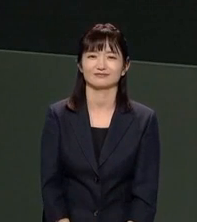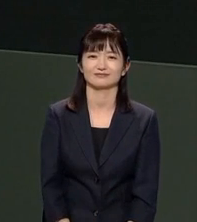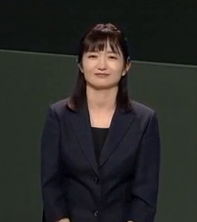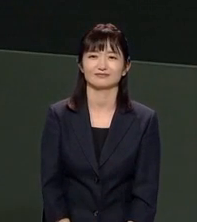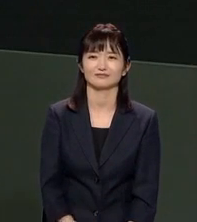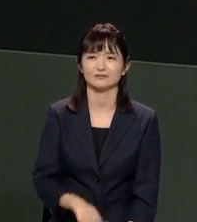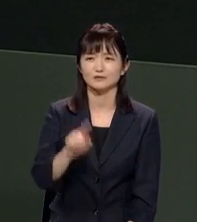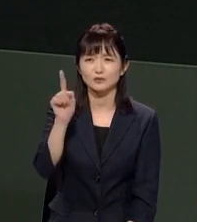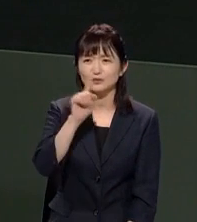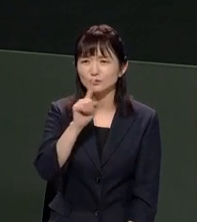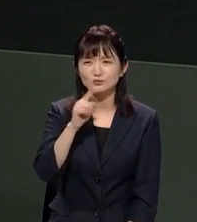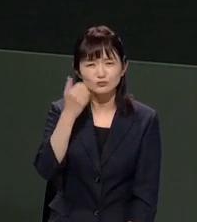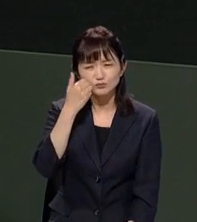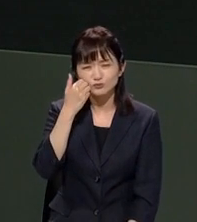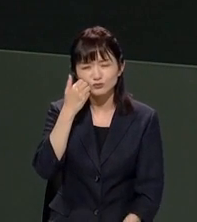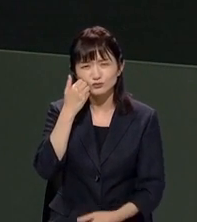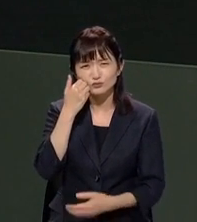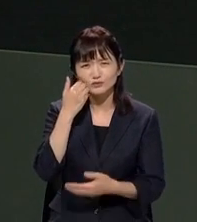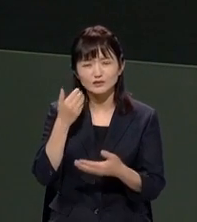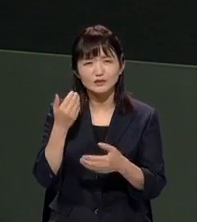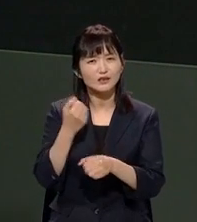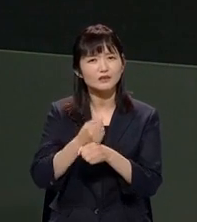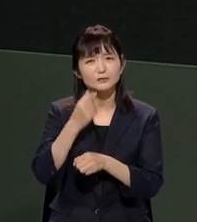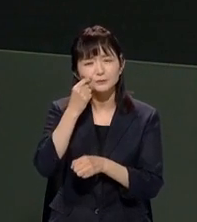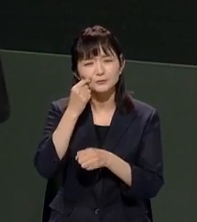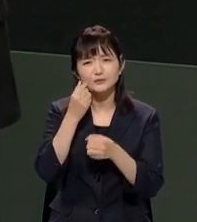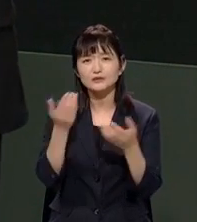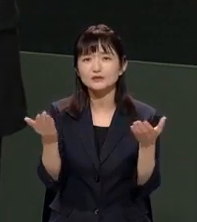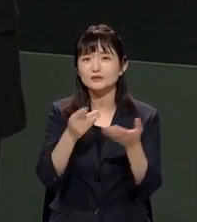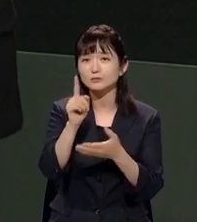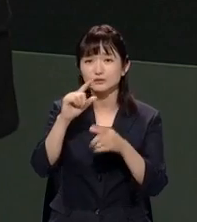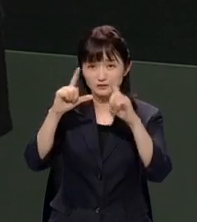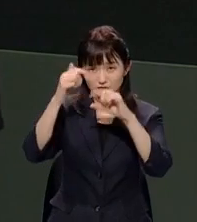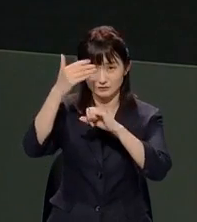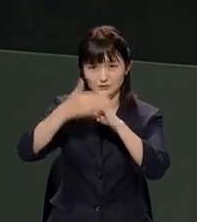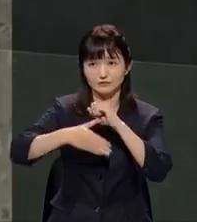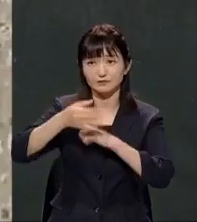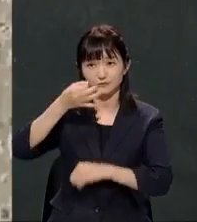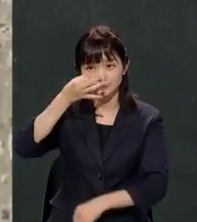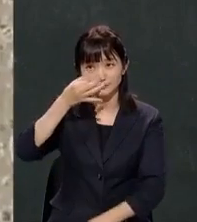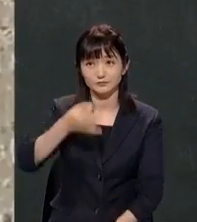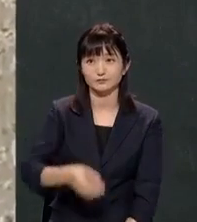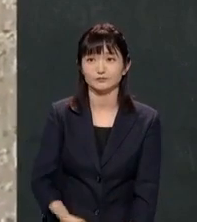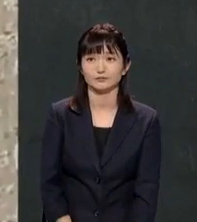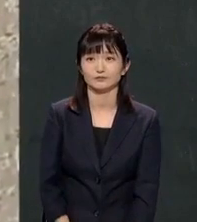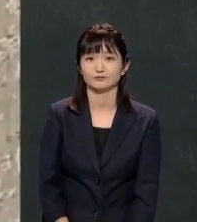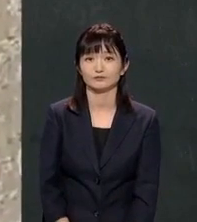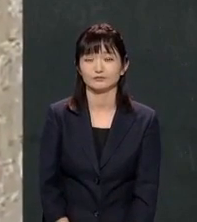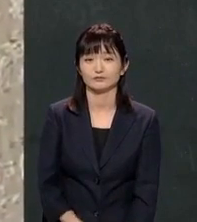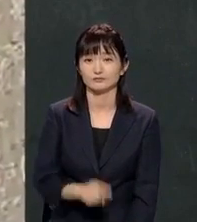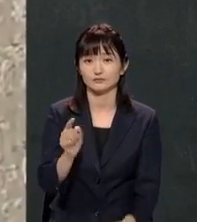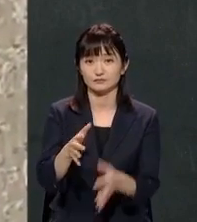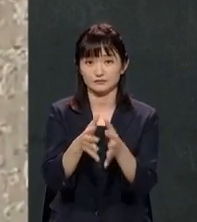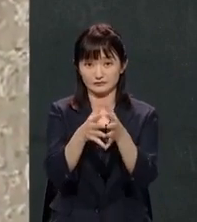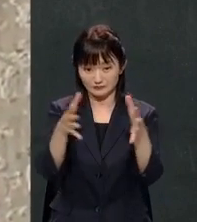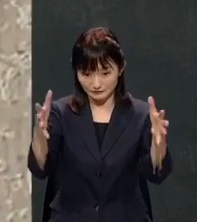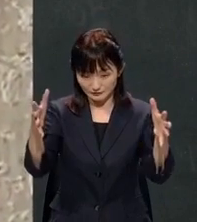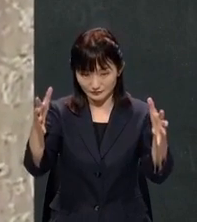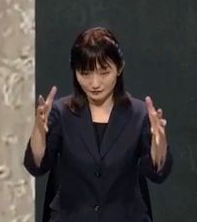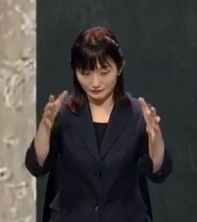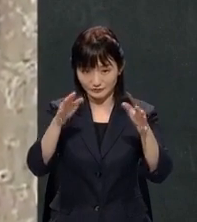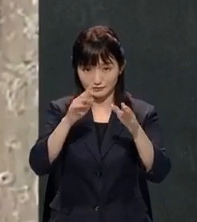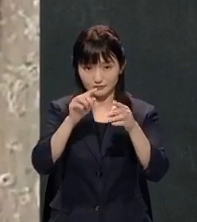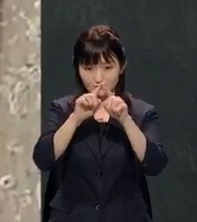아무나 못하는 일입니다 이건 또 무슨 얘기일까요 사진으로 만나 보시죠 어느 아파트